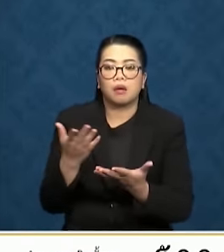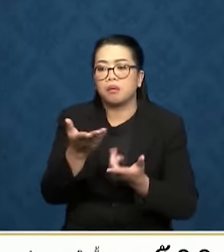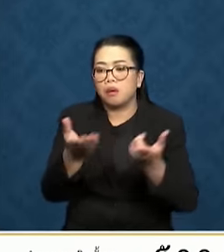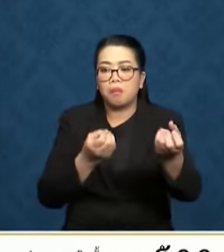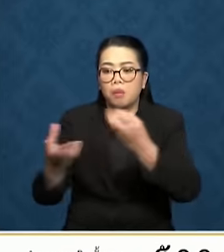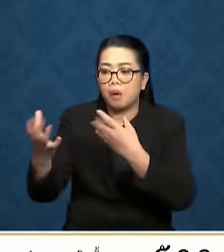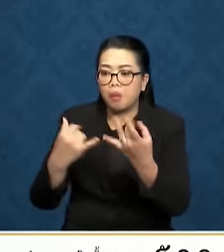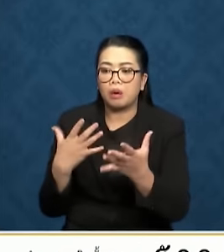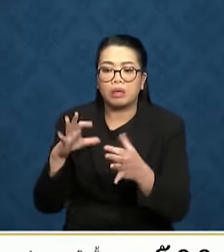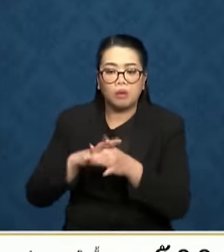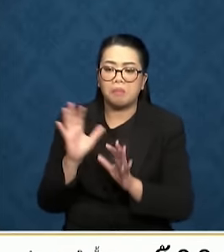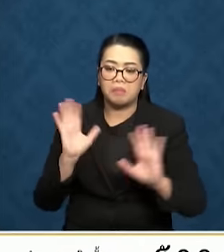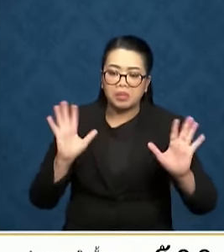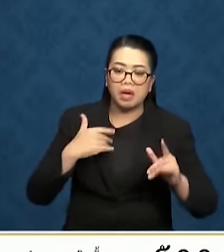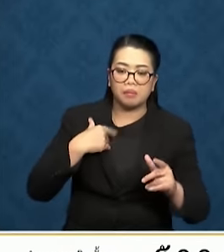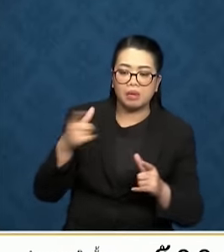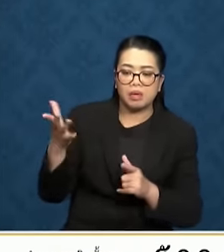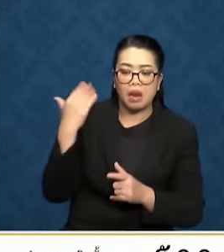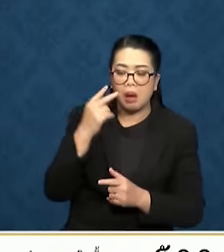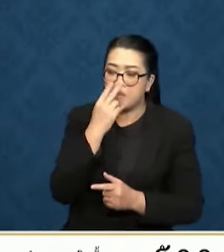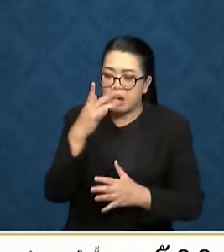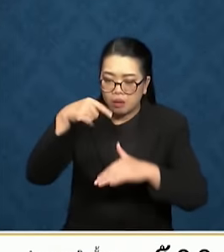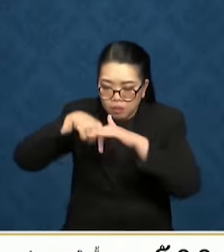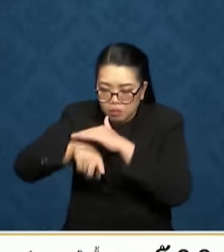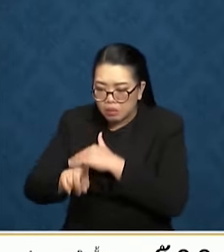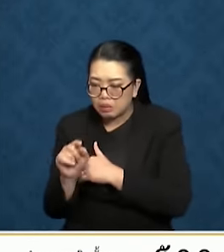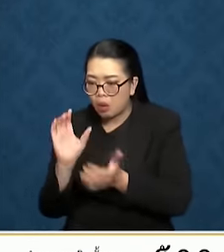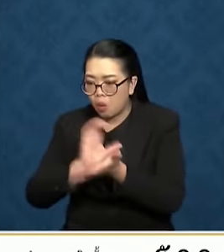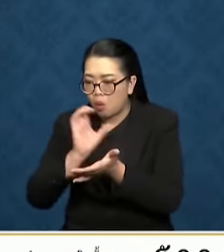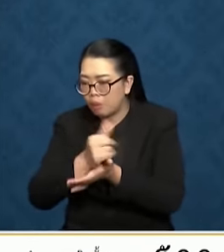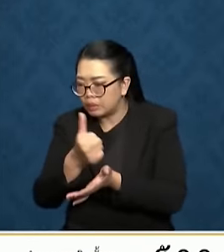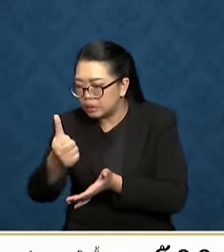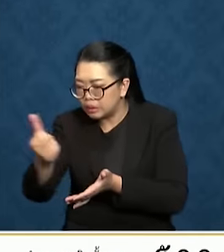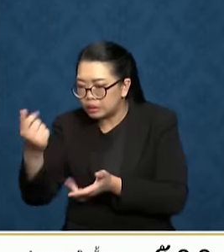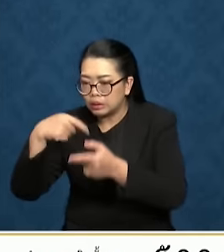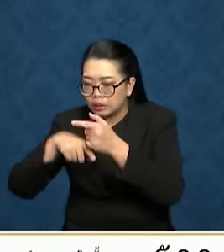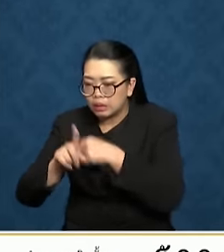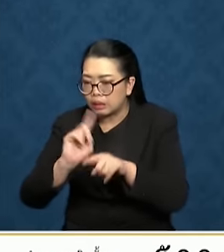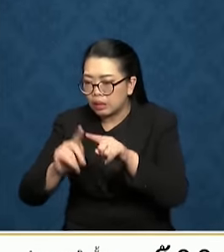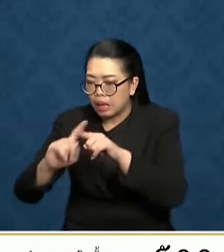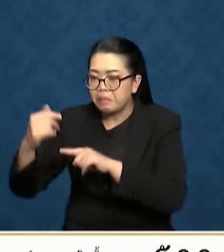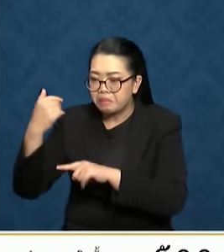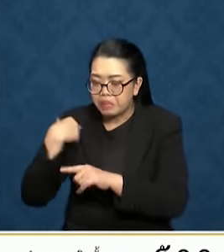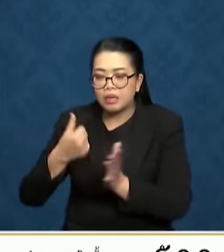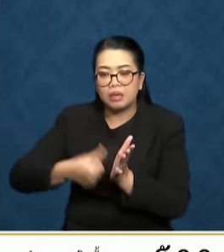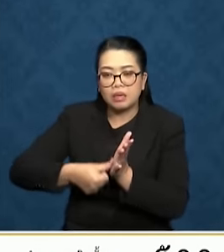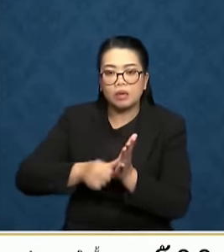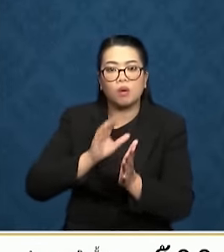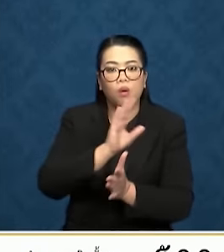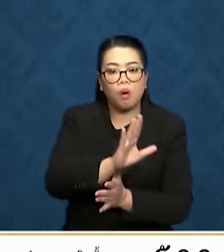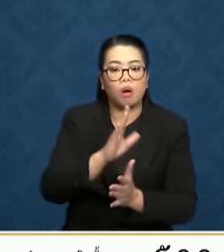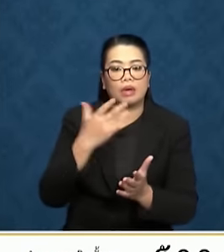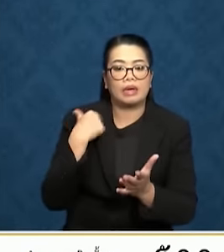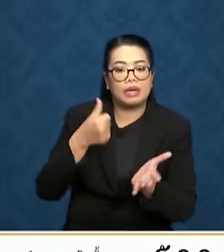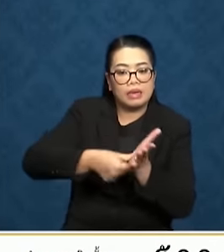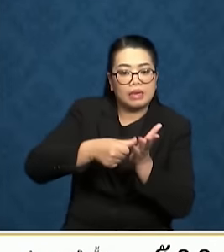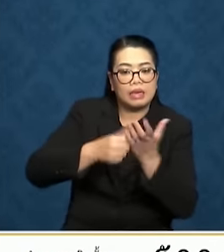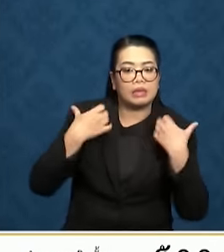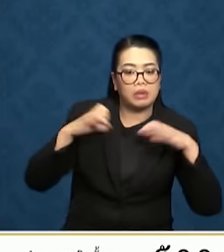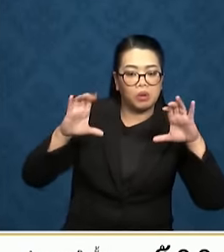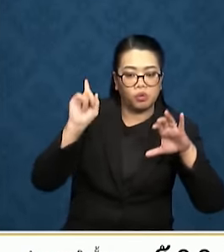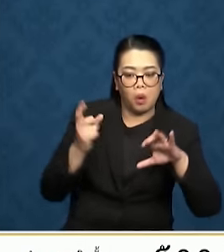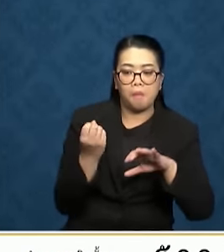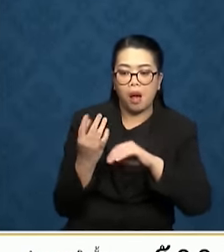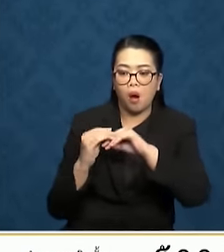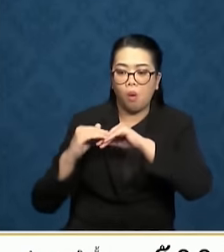ยาวุธที่บอกว่าไม่ใช่มันมีที่มองไม่เห็นอยู่ในนี้อีกถ้าเกิดคุณดูทำตามเอ่อหนี้ของสาธารณะแล้วอ่ะมันต้องมากกว่า